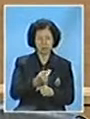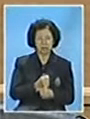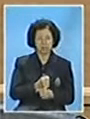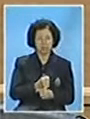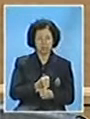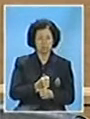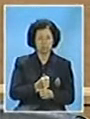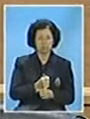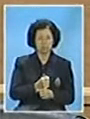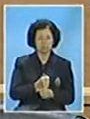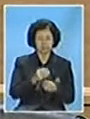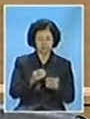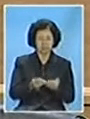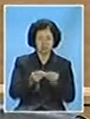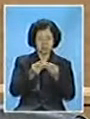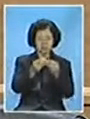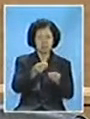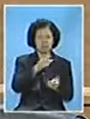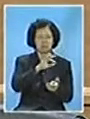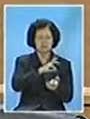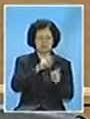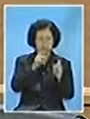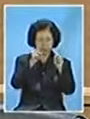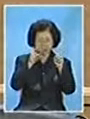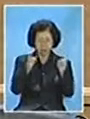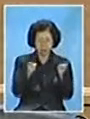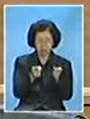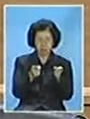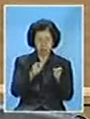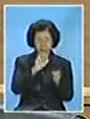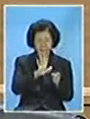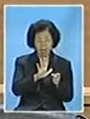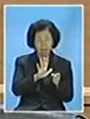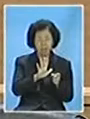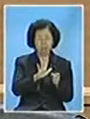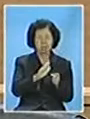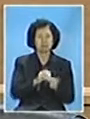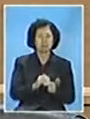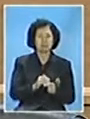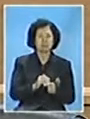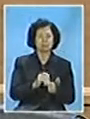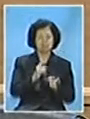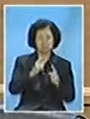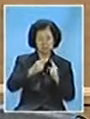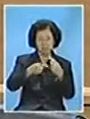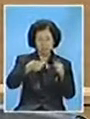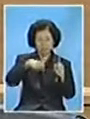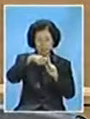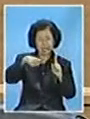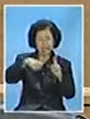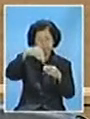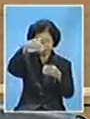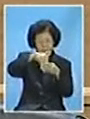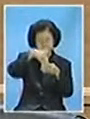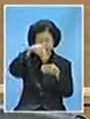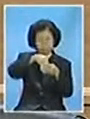ควรจะให้สมาชิกในวงเล็บ5เท่านั้นคือที่มาจากการเลือกตั้ง